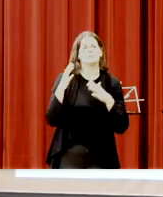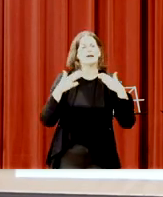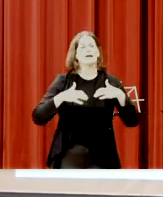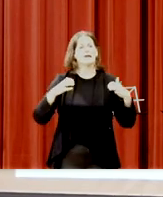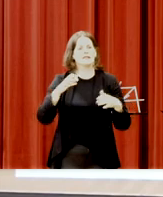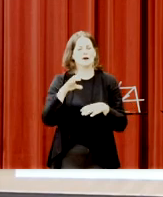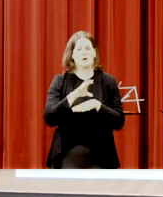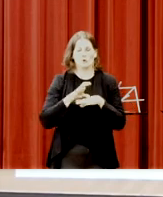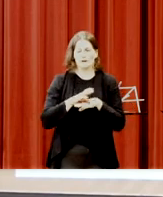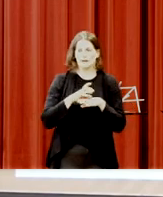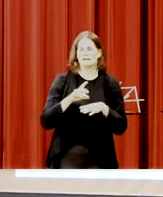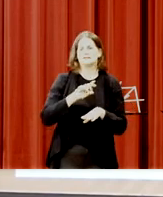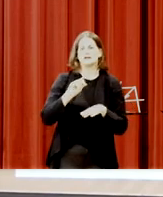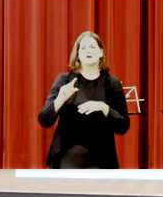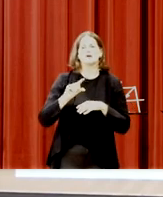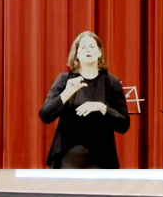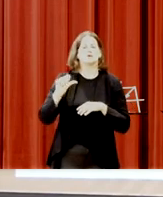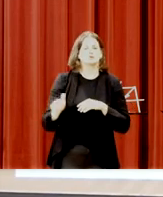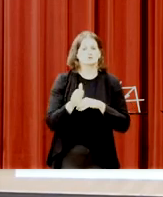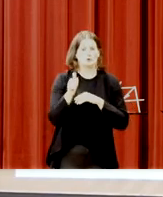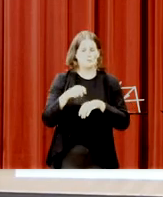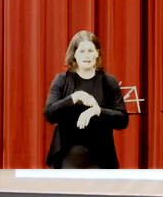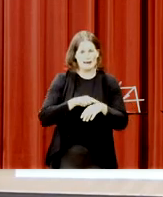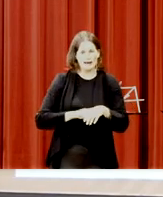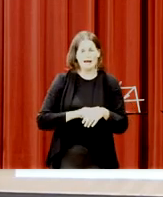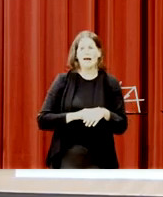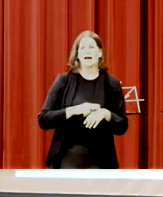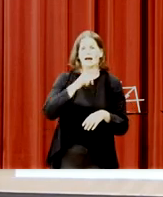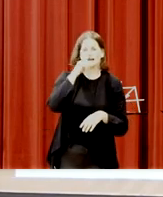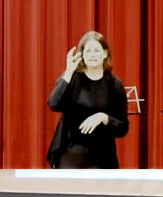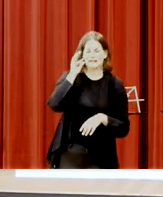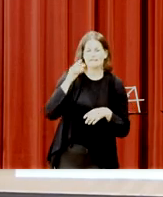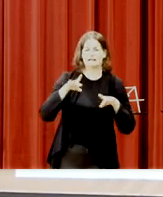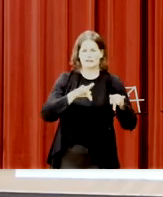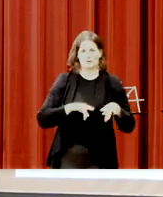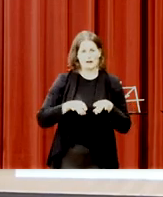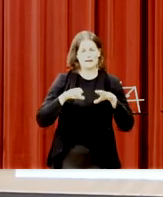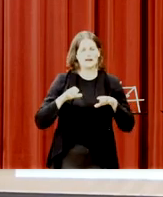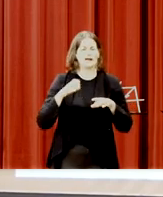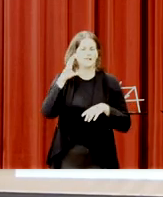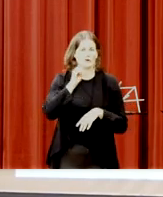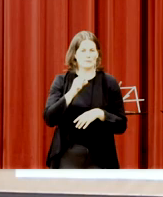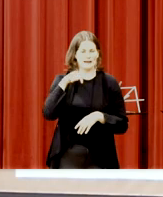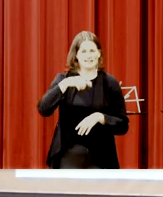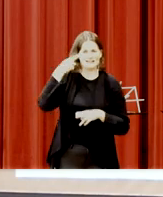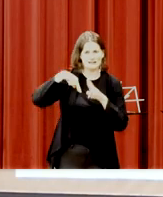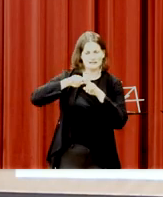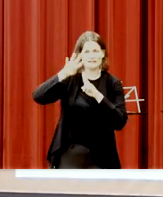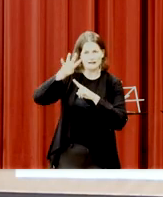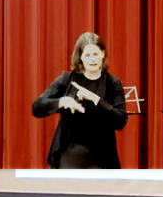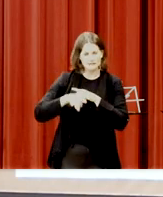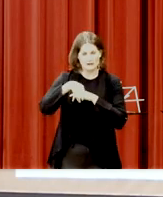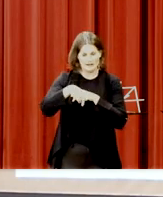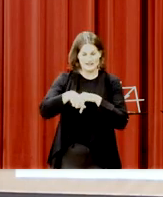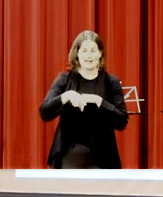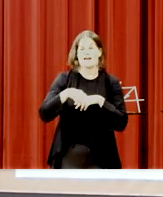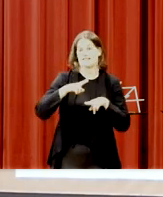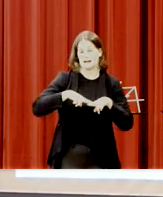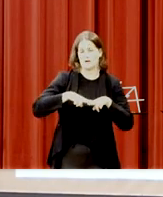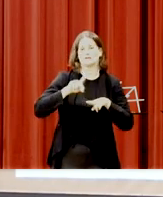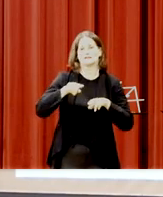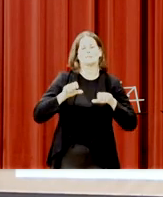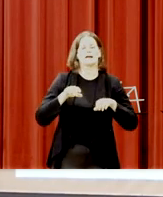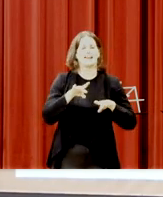a Tarragona i Terres de l'Ebre, alcaldes, regidors, arcabisbe de Tarragona, als càrrecs del departament i a tota la